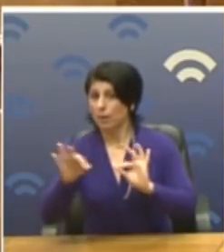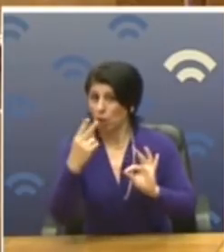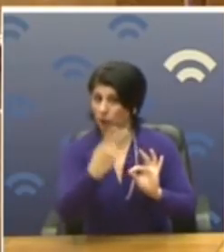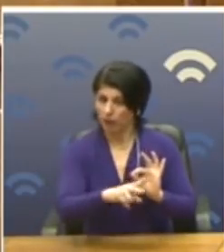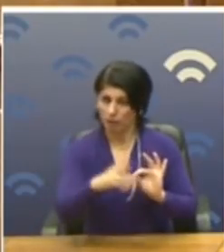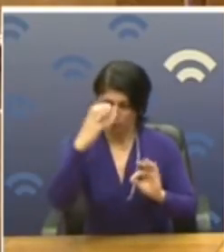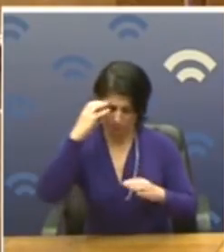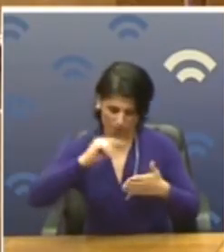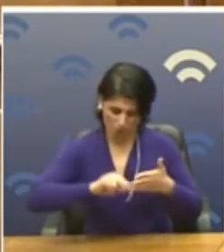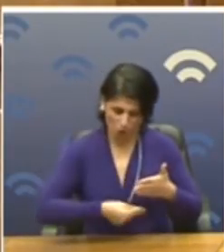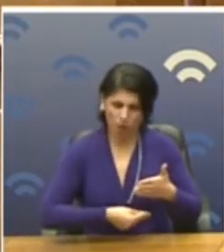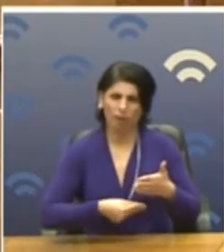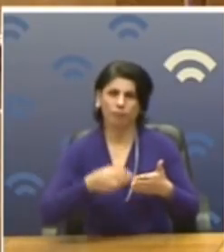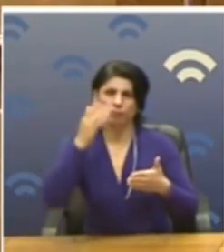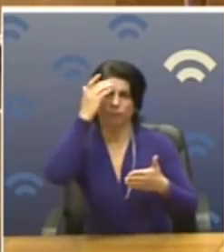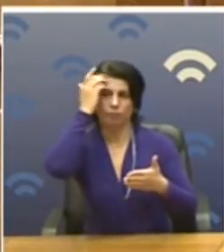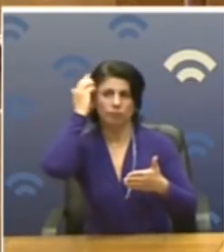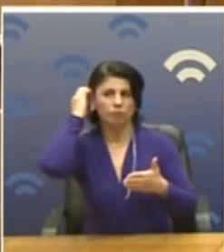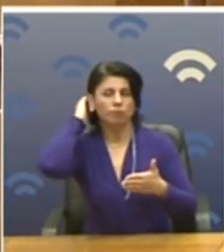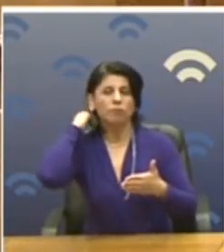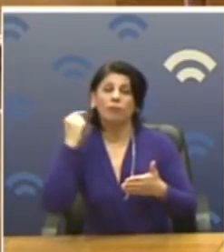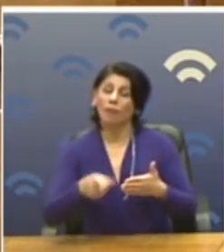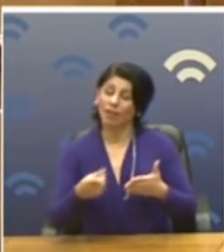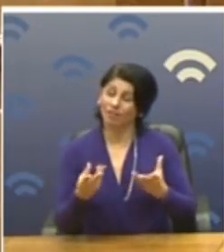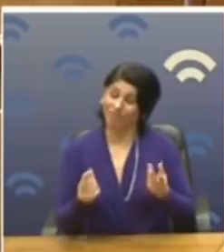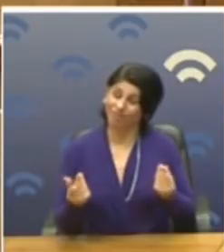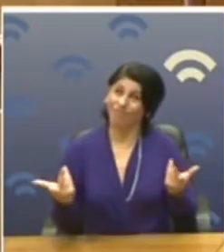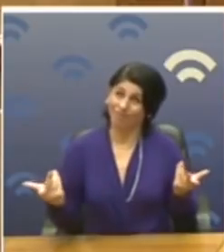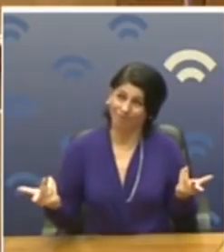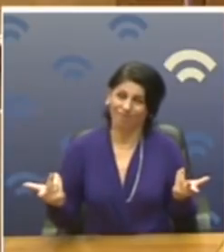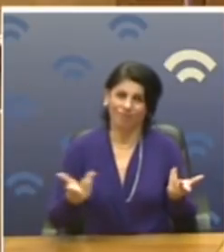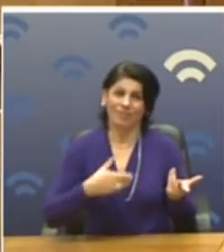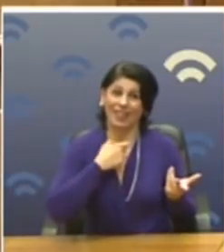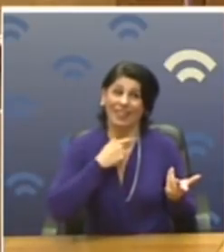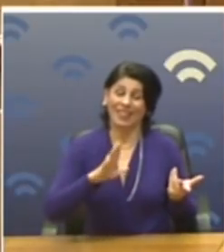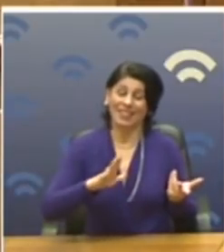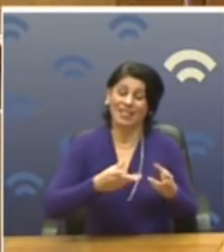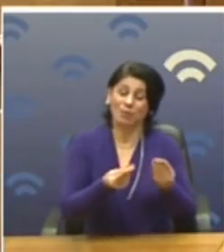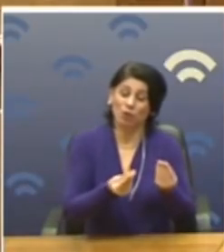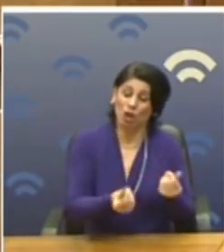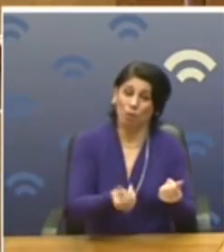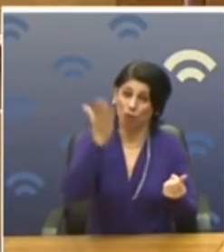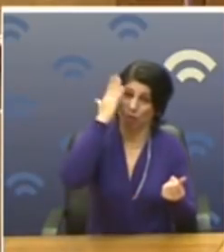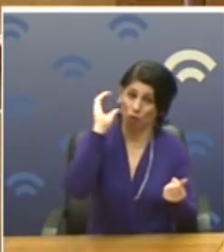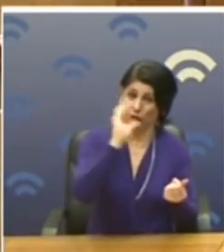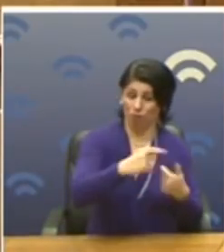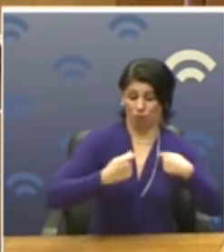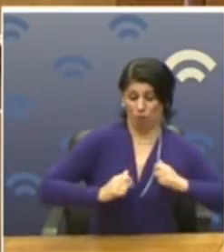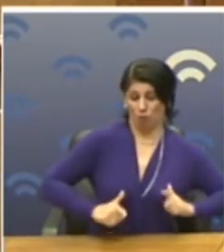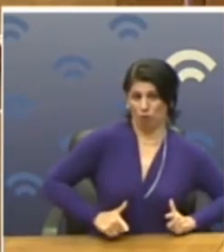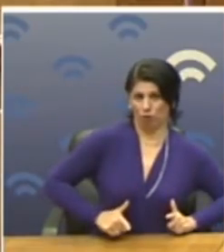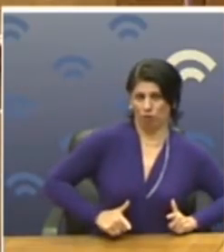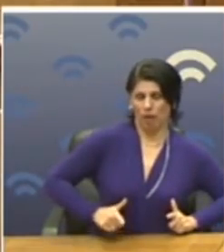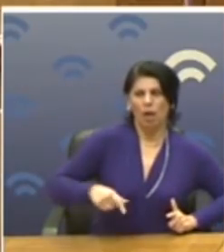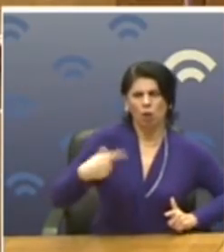τα μνημόνια, αυτά τα χρήσιμα εργαλεία σε καιρό κρίσης για το κεφάλαιο, ώστε να μείνουν και σε φάση μετά